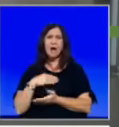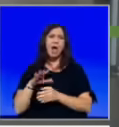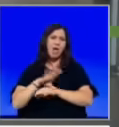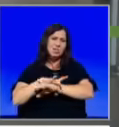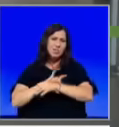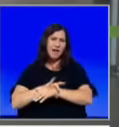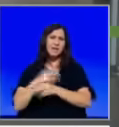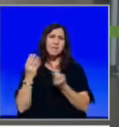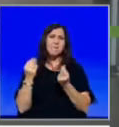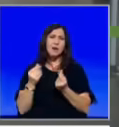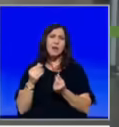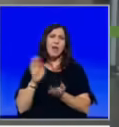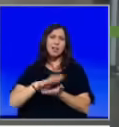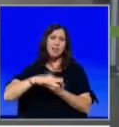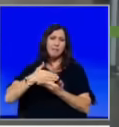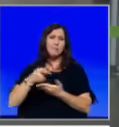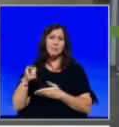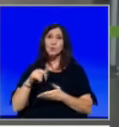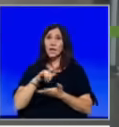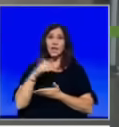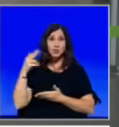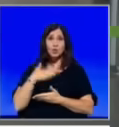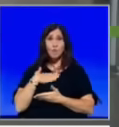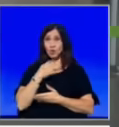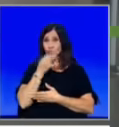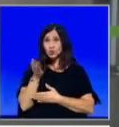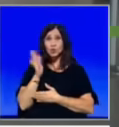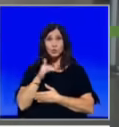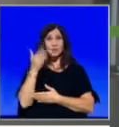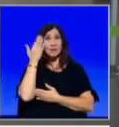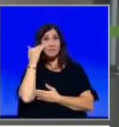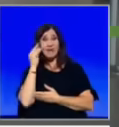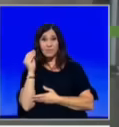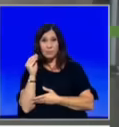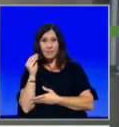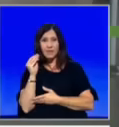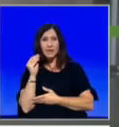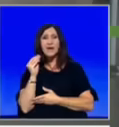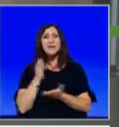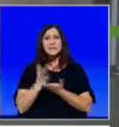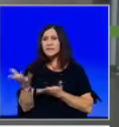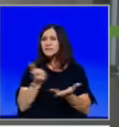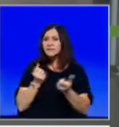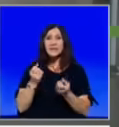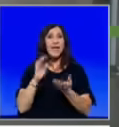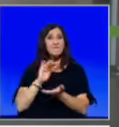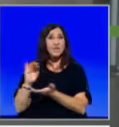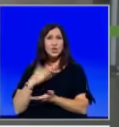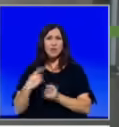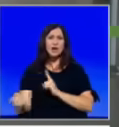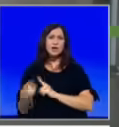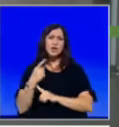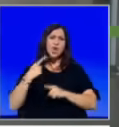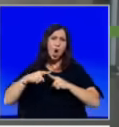пари, лаптопи. Тук на летището имало случай дори и на забравено бебе. А сред иззетите вещи пък има хиляди